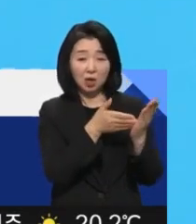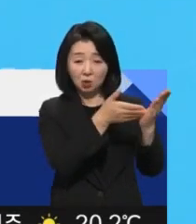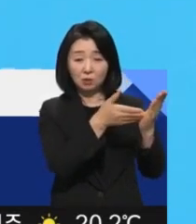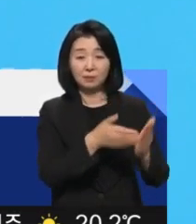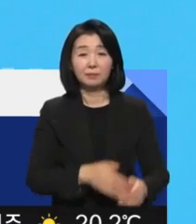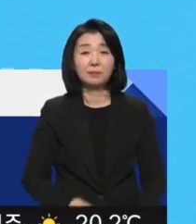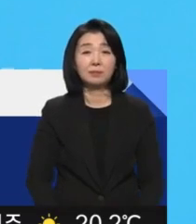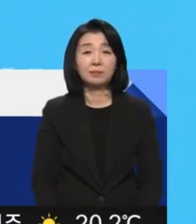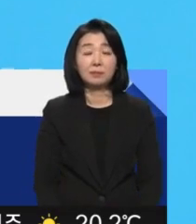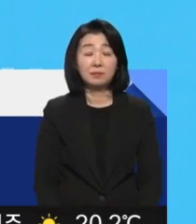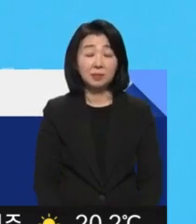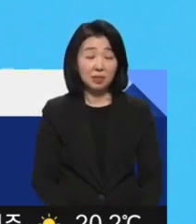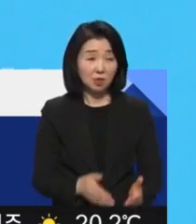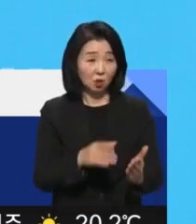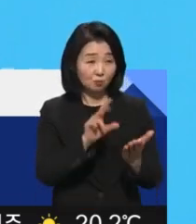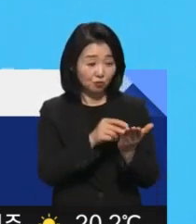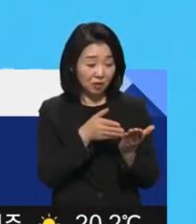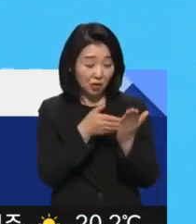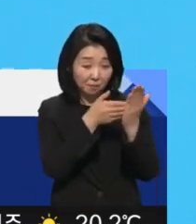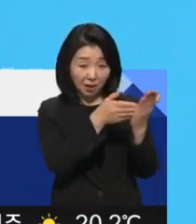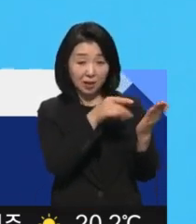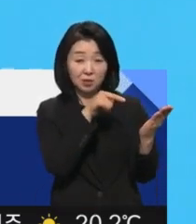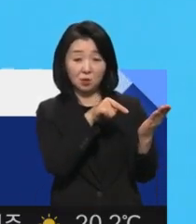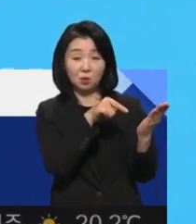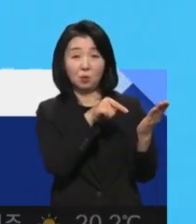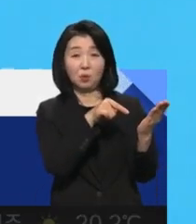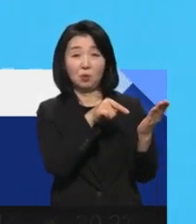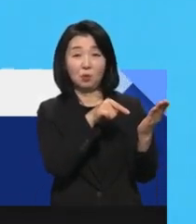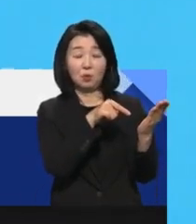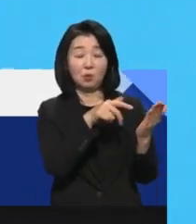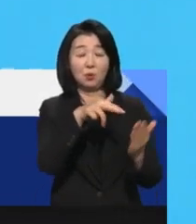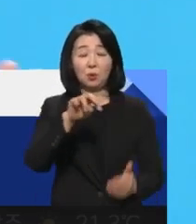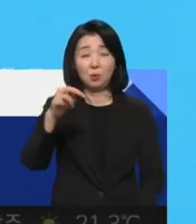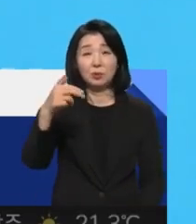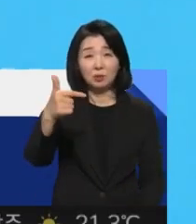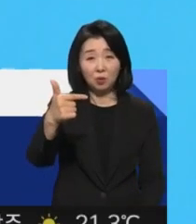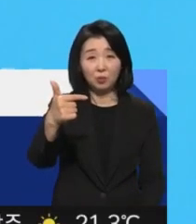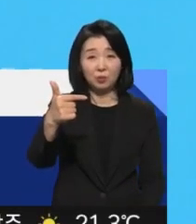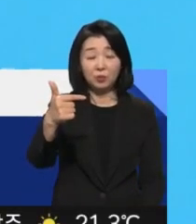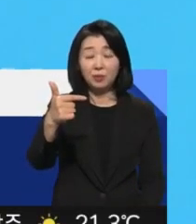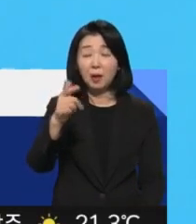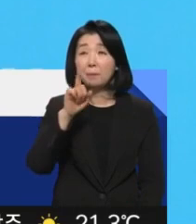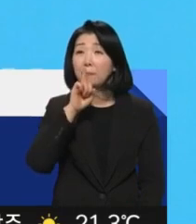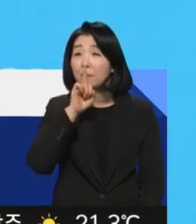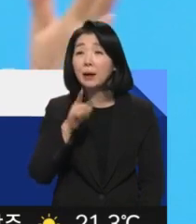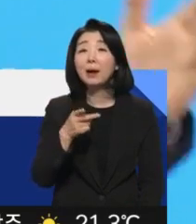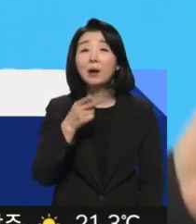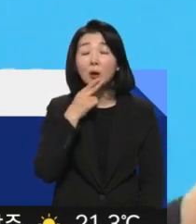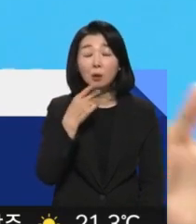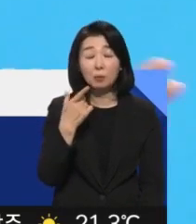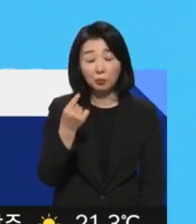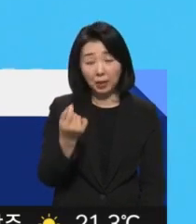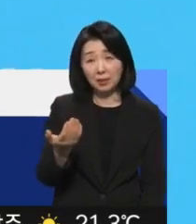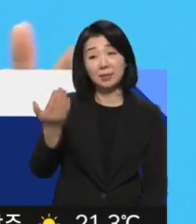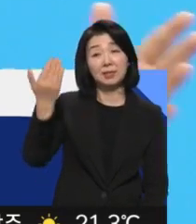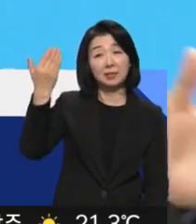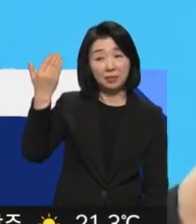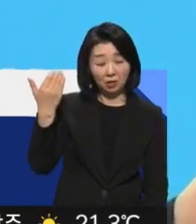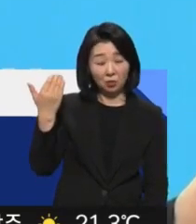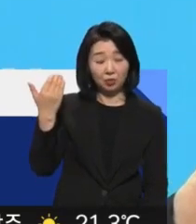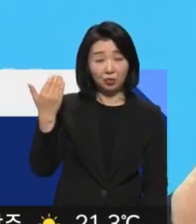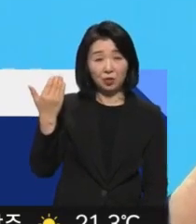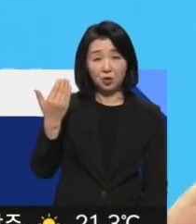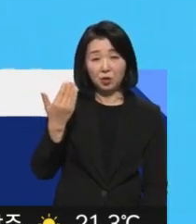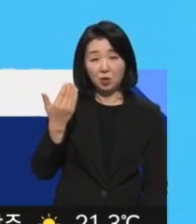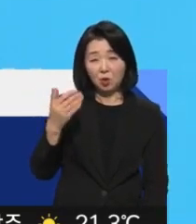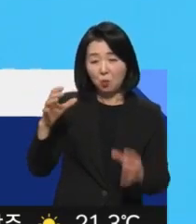그래서 이 안건에 대해서는 전해철 의원이 말씀하시지 않으신 거고 그 전에 소집